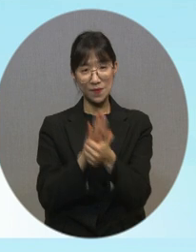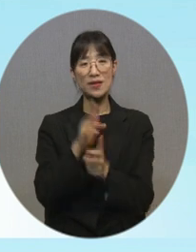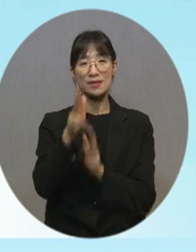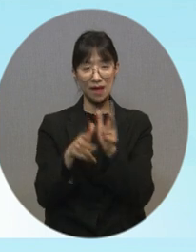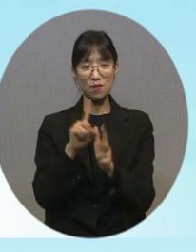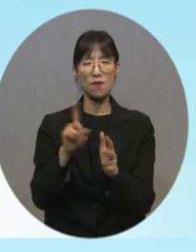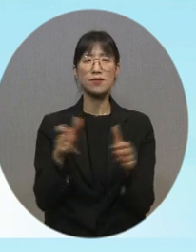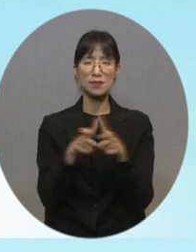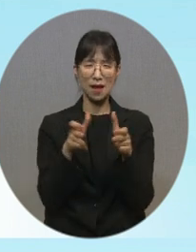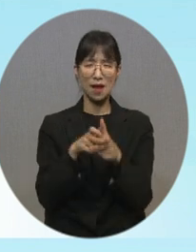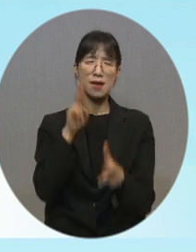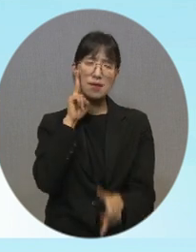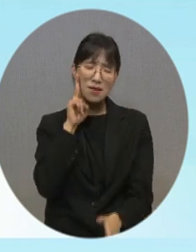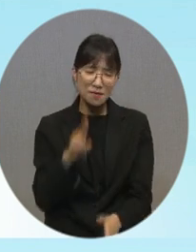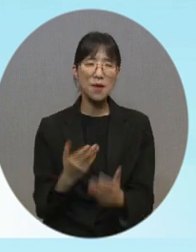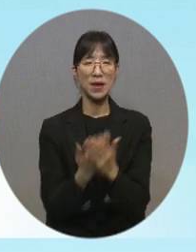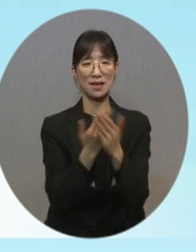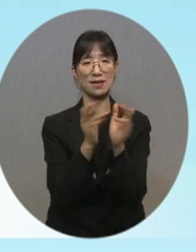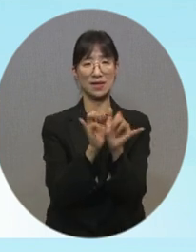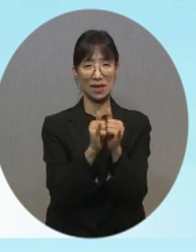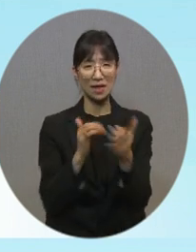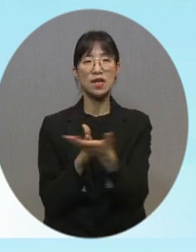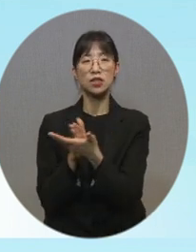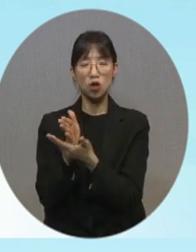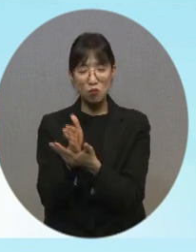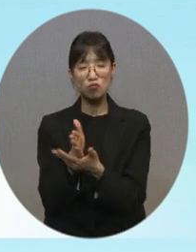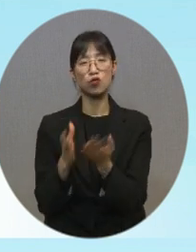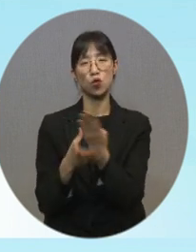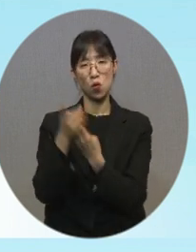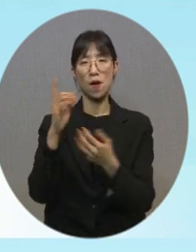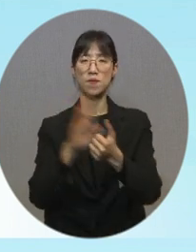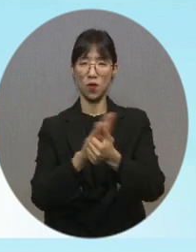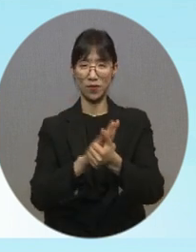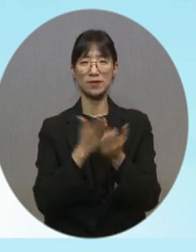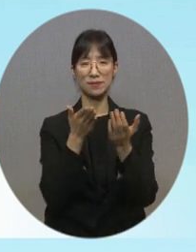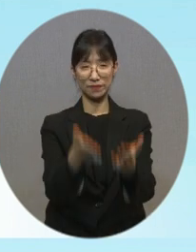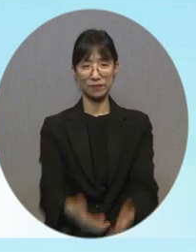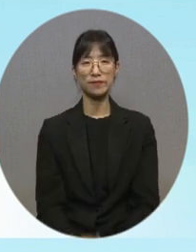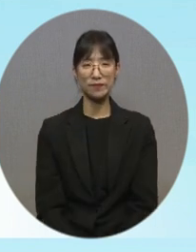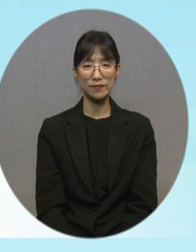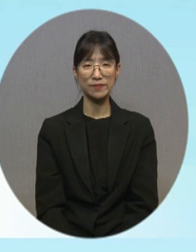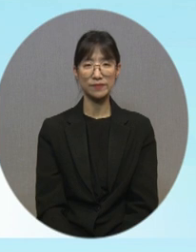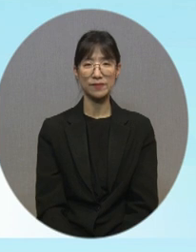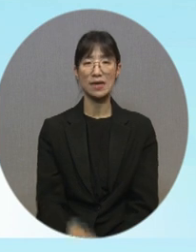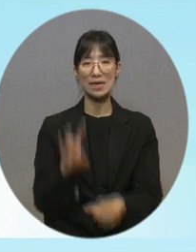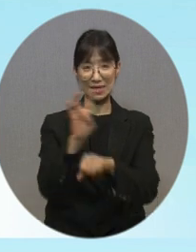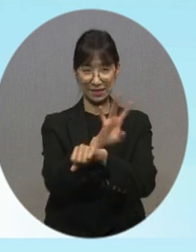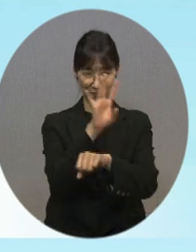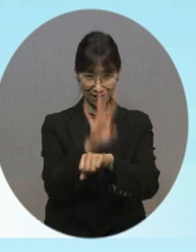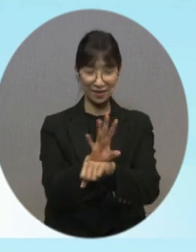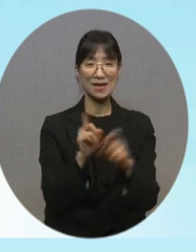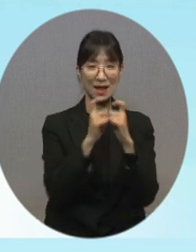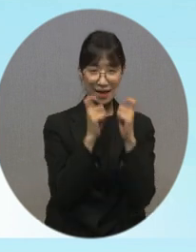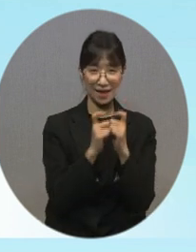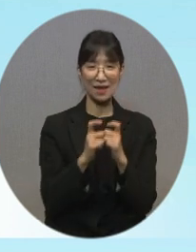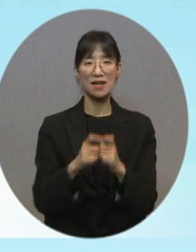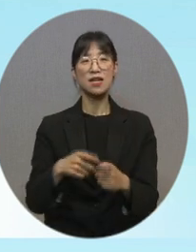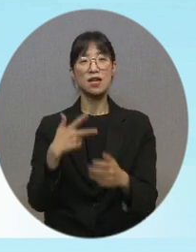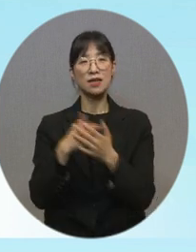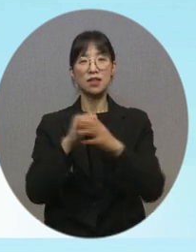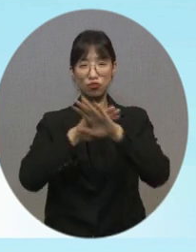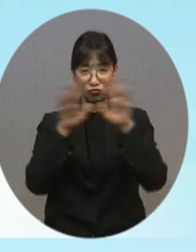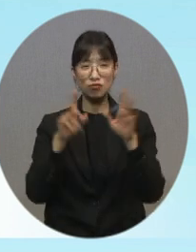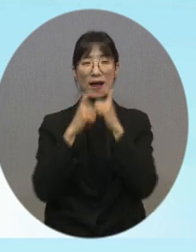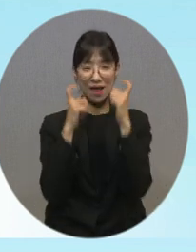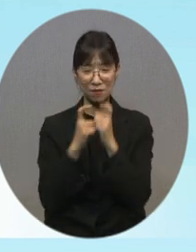극심한 발달 장애인에게 전문적인 통합 서비스를 제공합니다 24시간 개별 주관 개별 주관